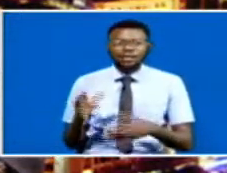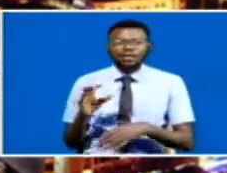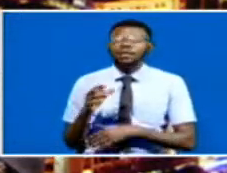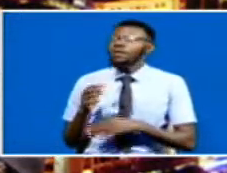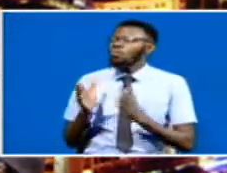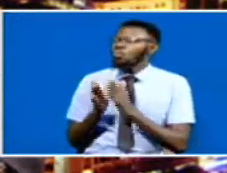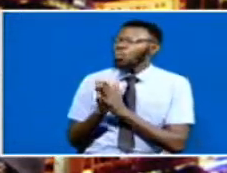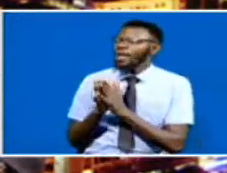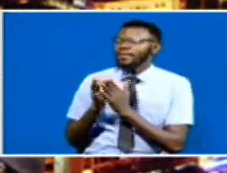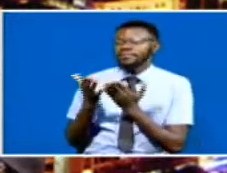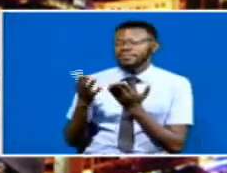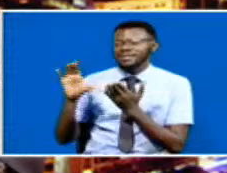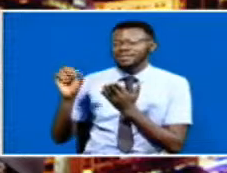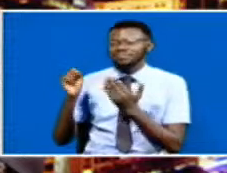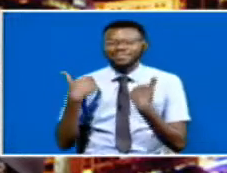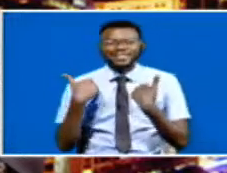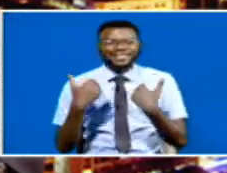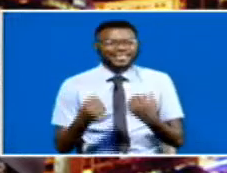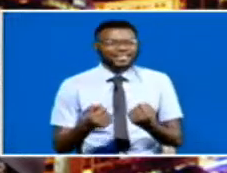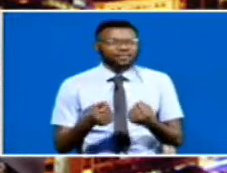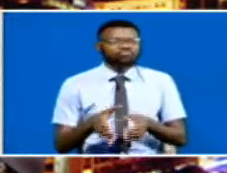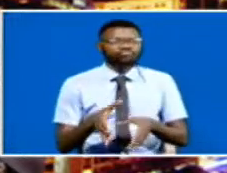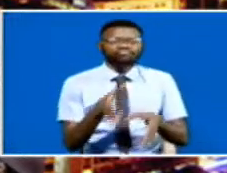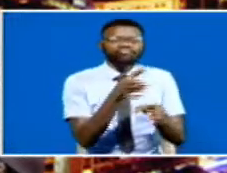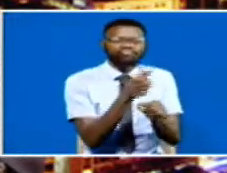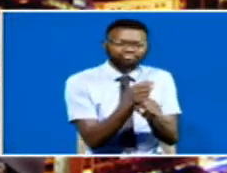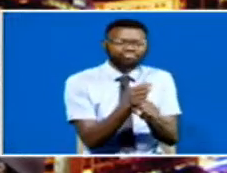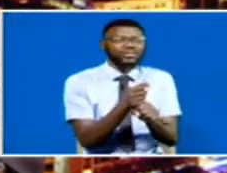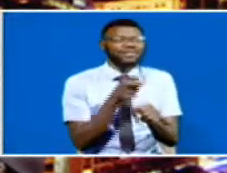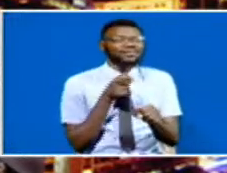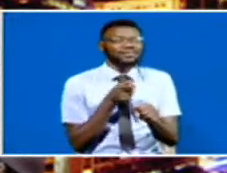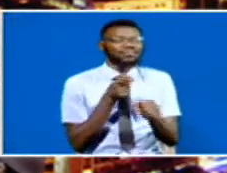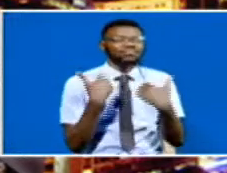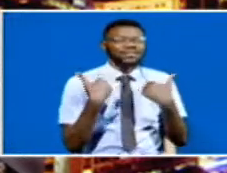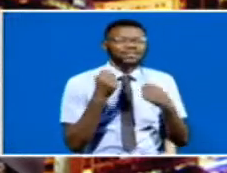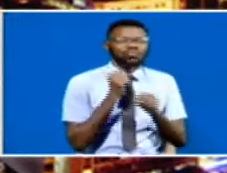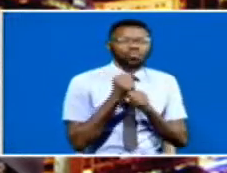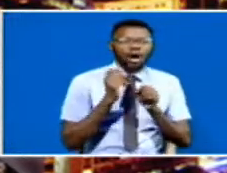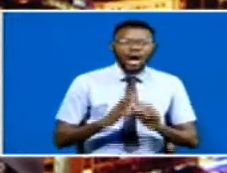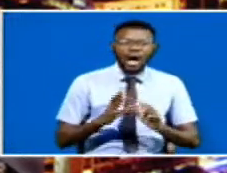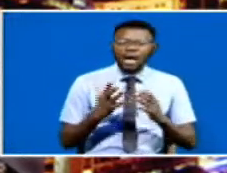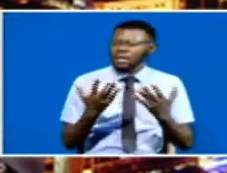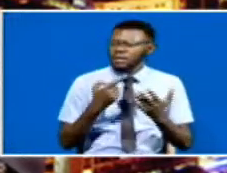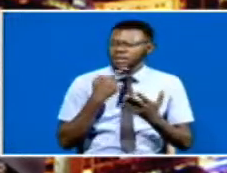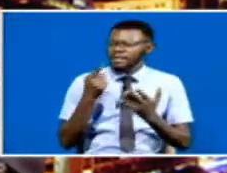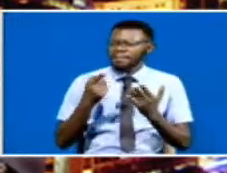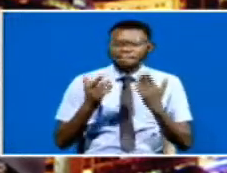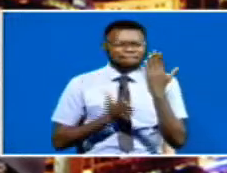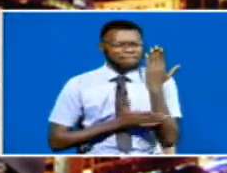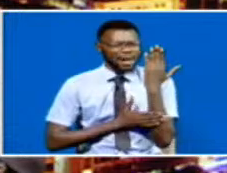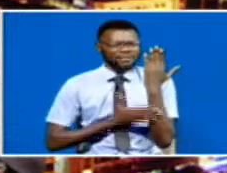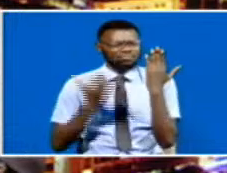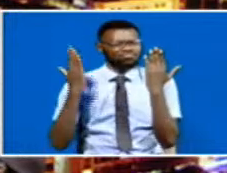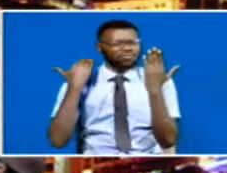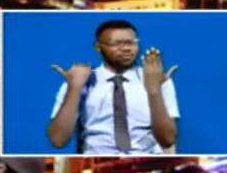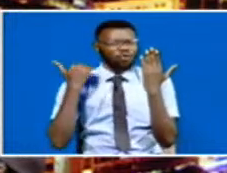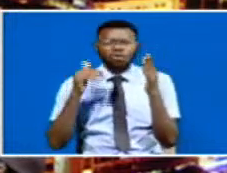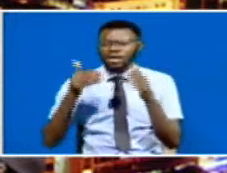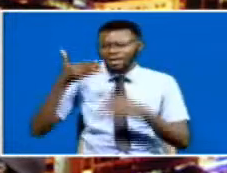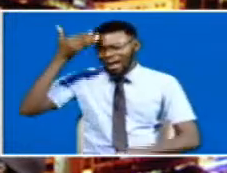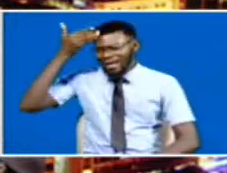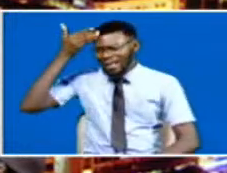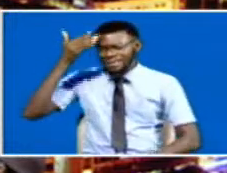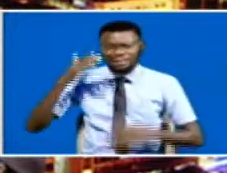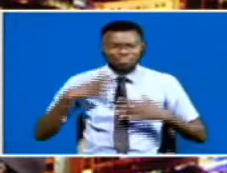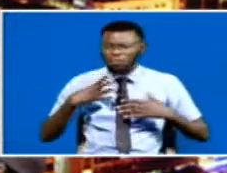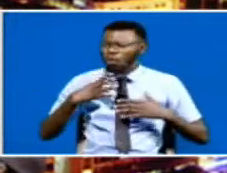miungano ya wahudumu wa afya katika kukashifu matamshi na kushambuliwa kwa mhudumu wa afya katika hospitali ya kaunti ndogo ya Port Victoria,